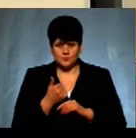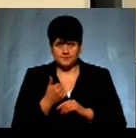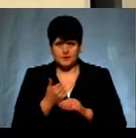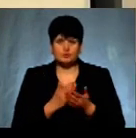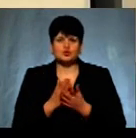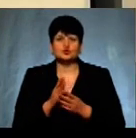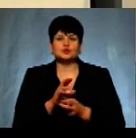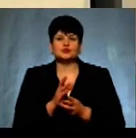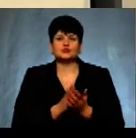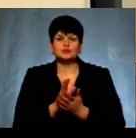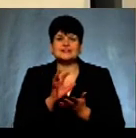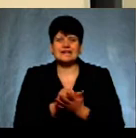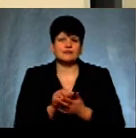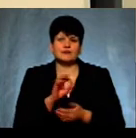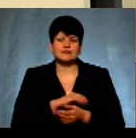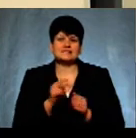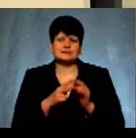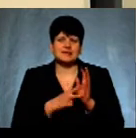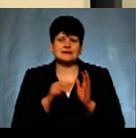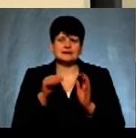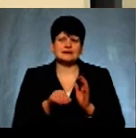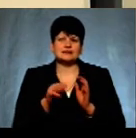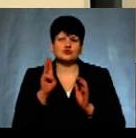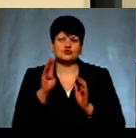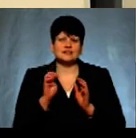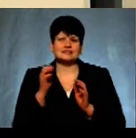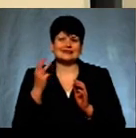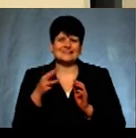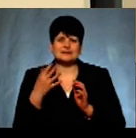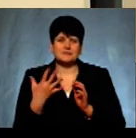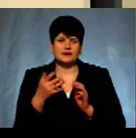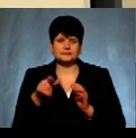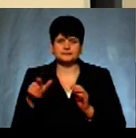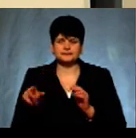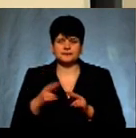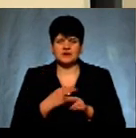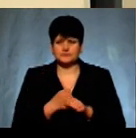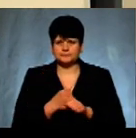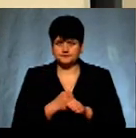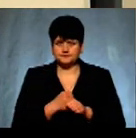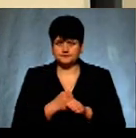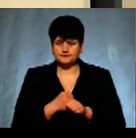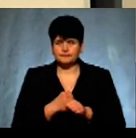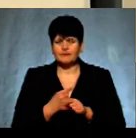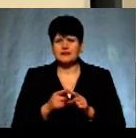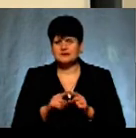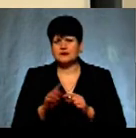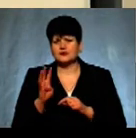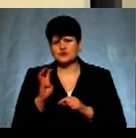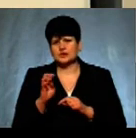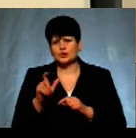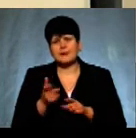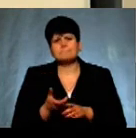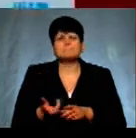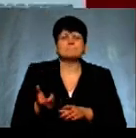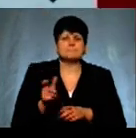служби зайнятості скористалося 17 435 безробітних. Це на 400 практично осіб більше,